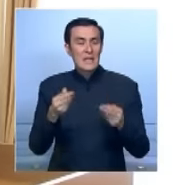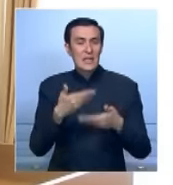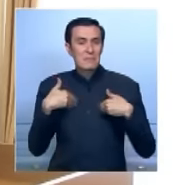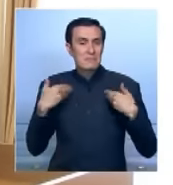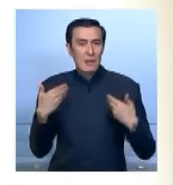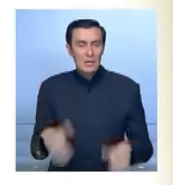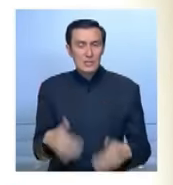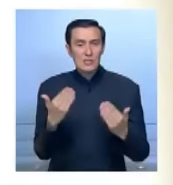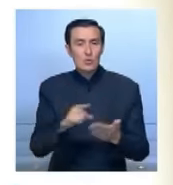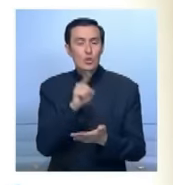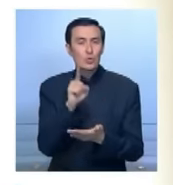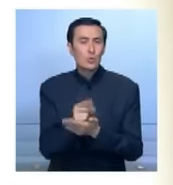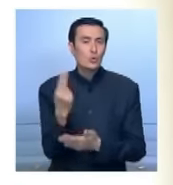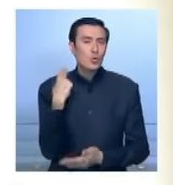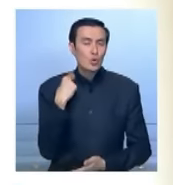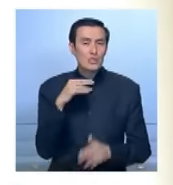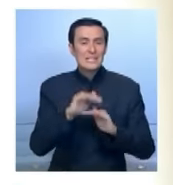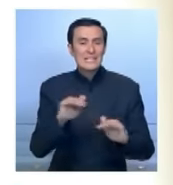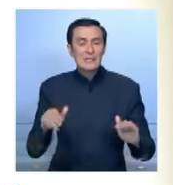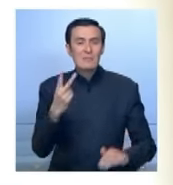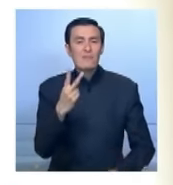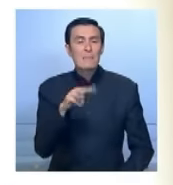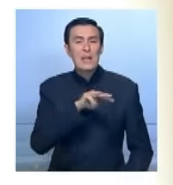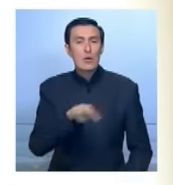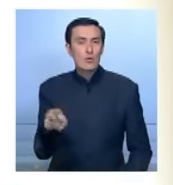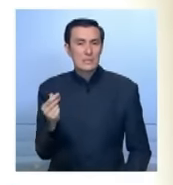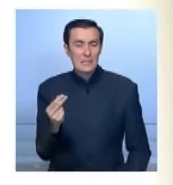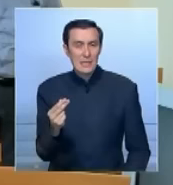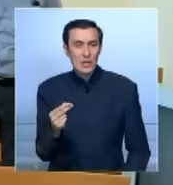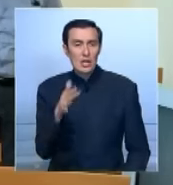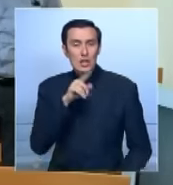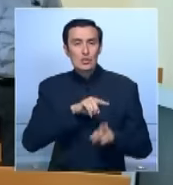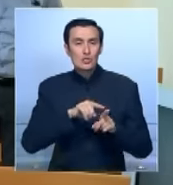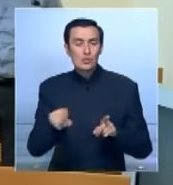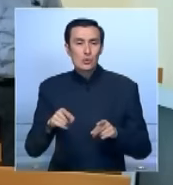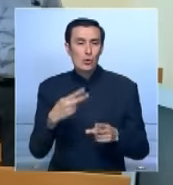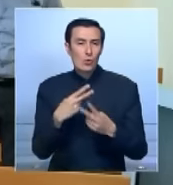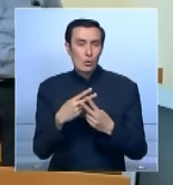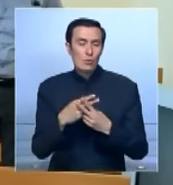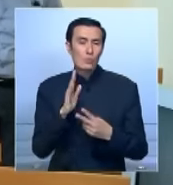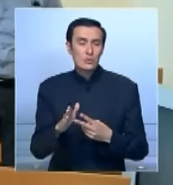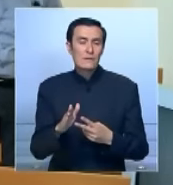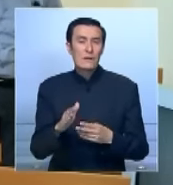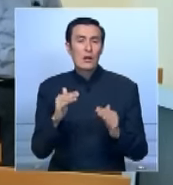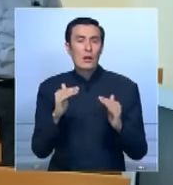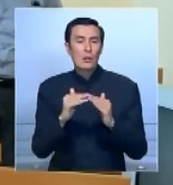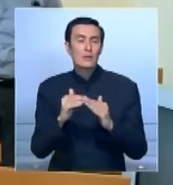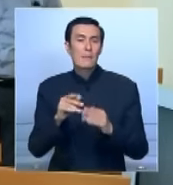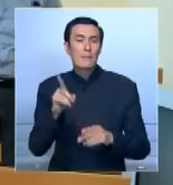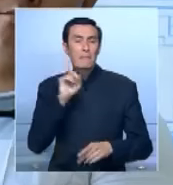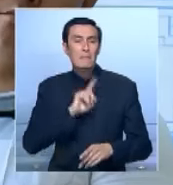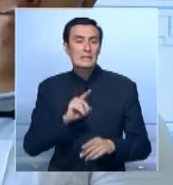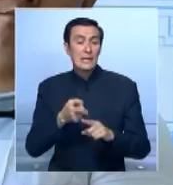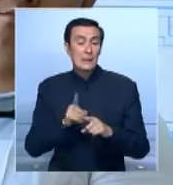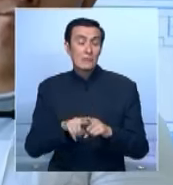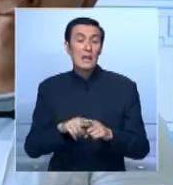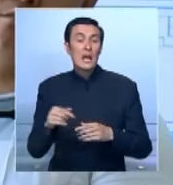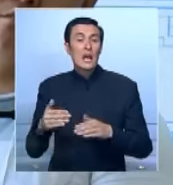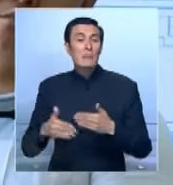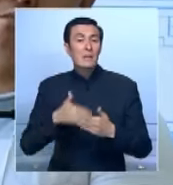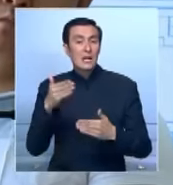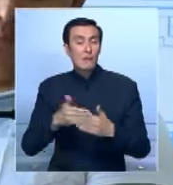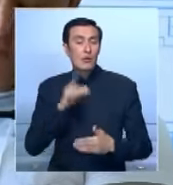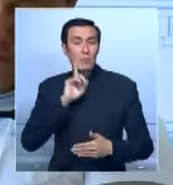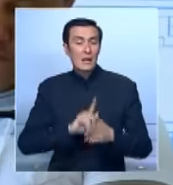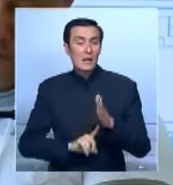повлияли. На сегодня он должен детям около 2 миллионов тенге. Срок житель поселка Житыбай будет отбывать в колонии-поселении. Приговор пока